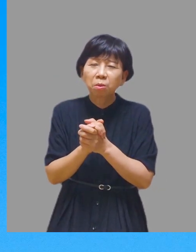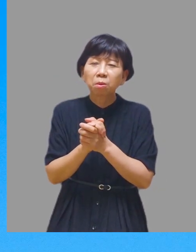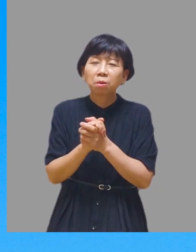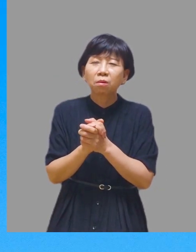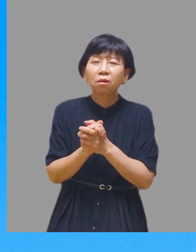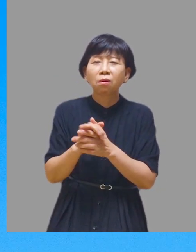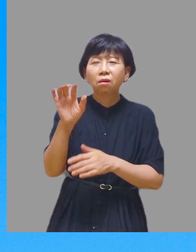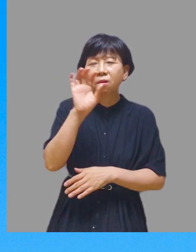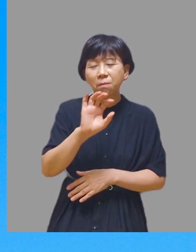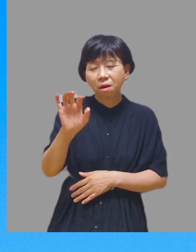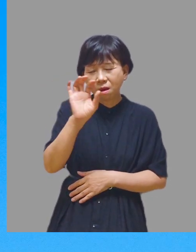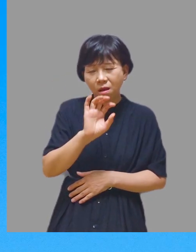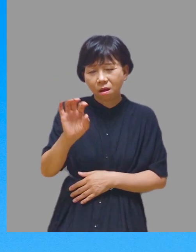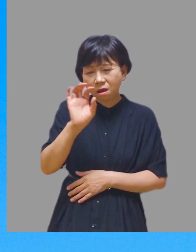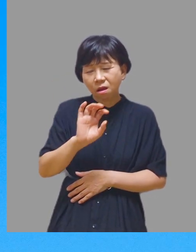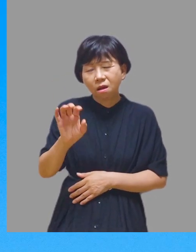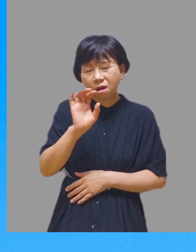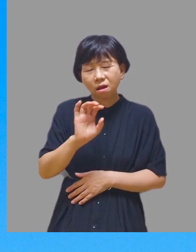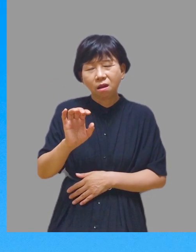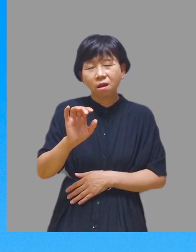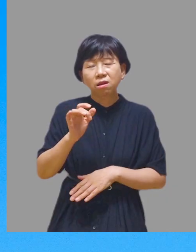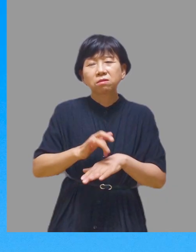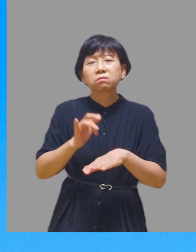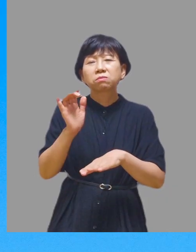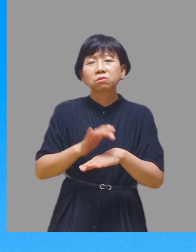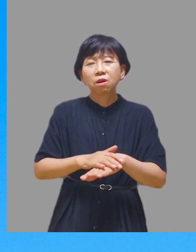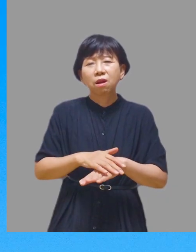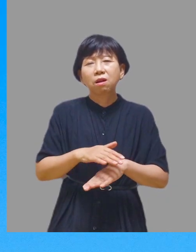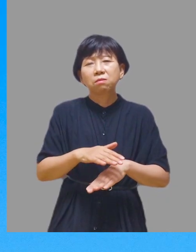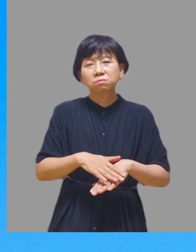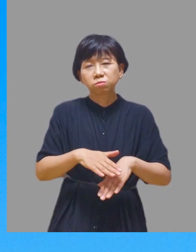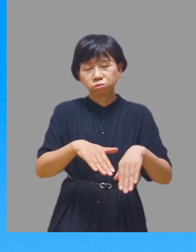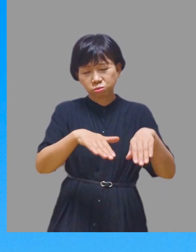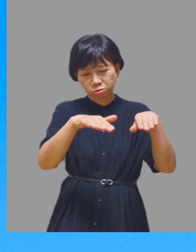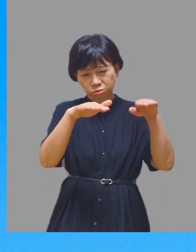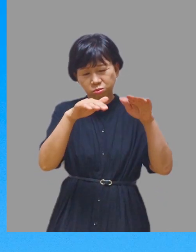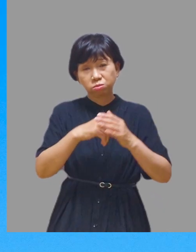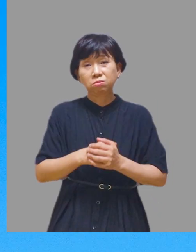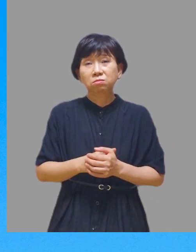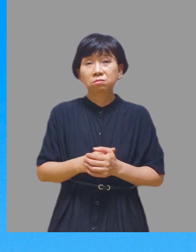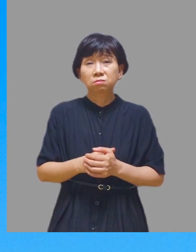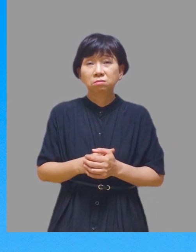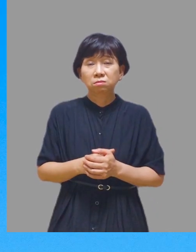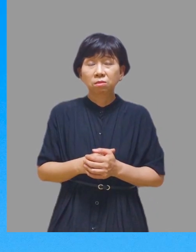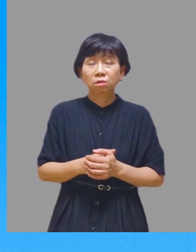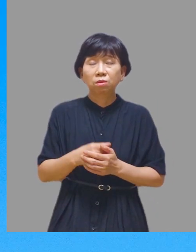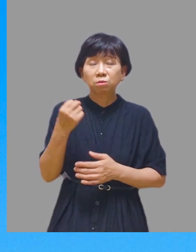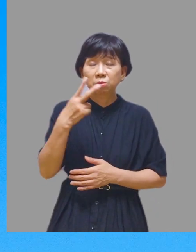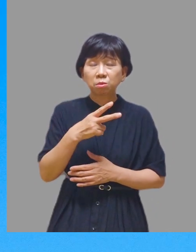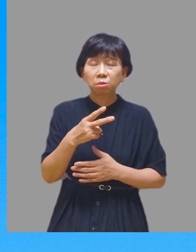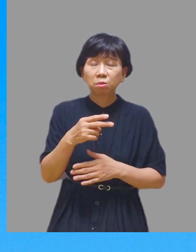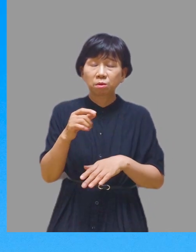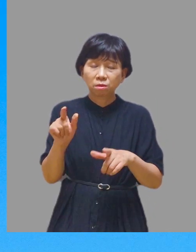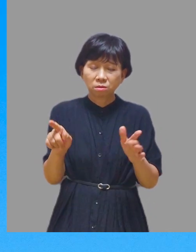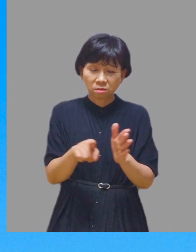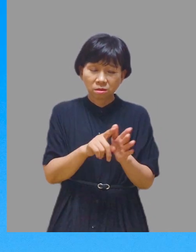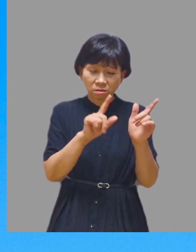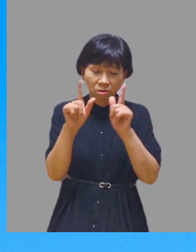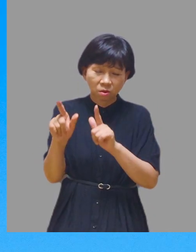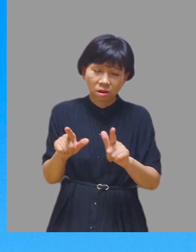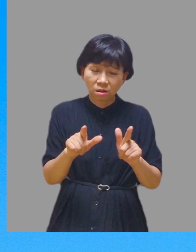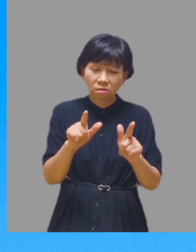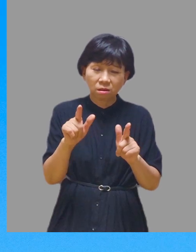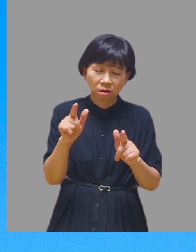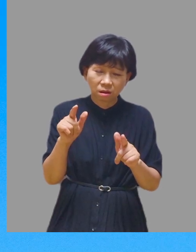하고 말씀 듣고 또 말씀 듣고, 때로는 신앙생활 하다가 침묵하시는 하나님 때문에 실망하기도 하고 또 다시 새